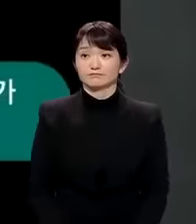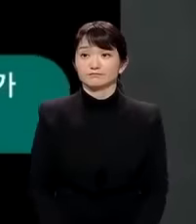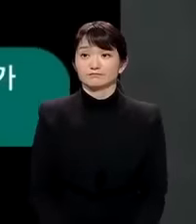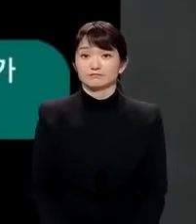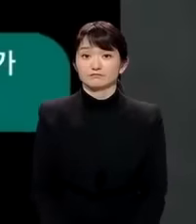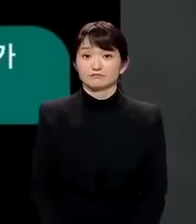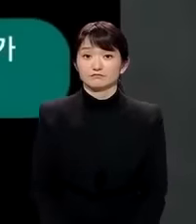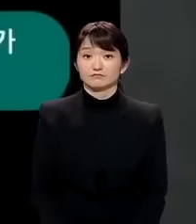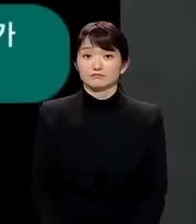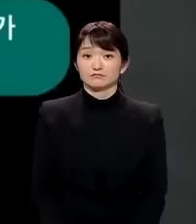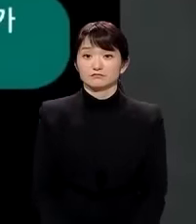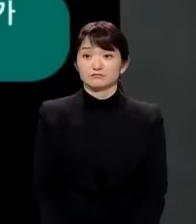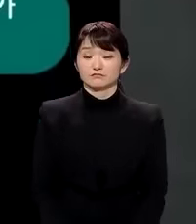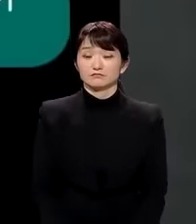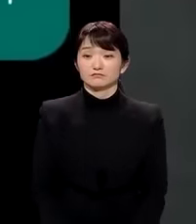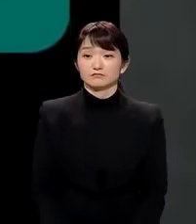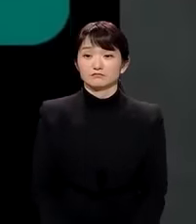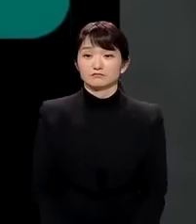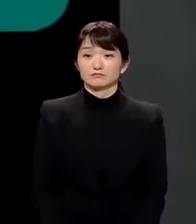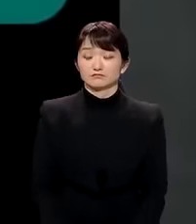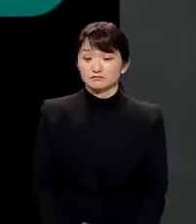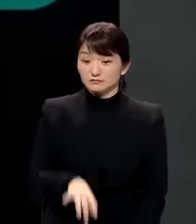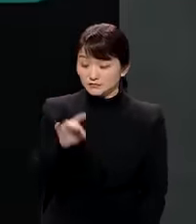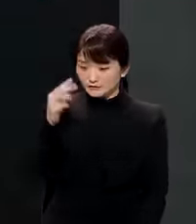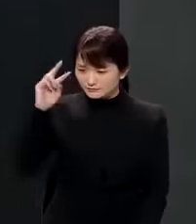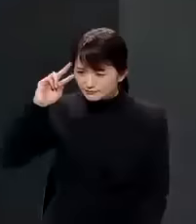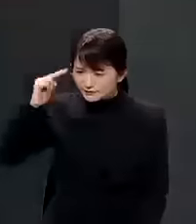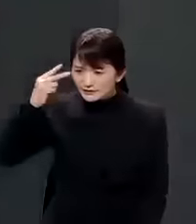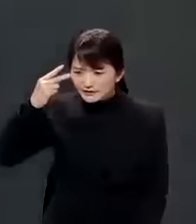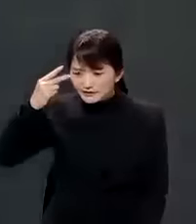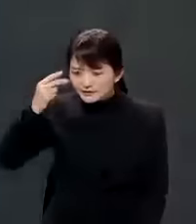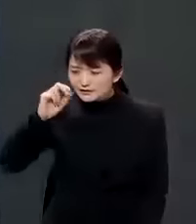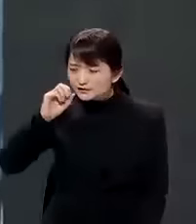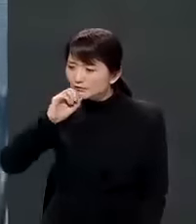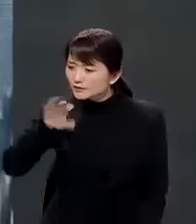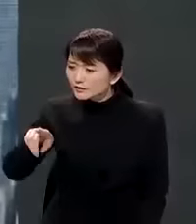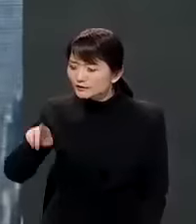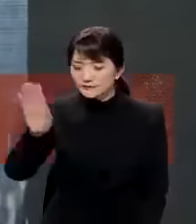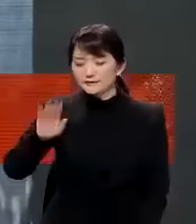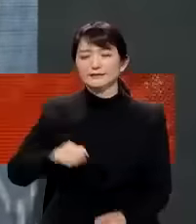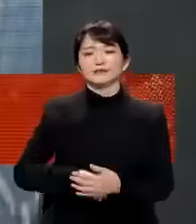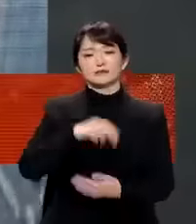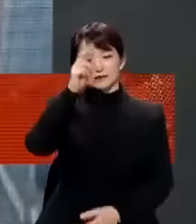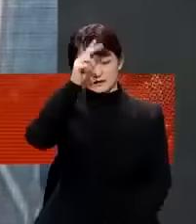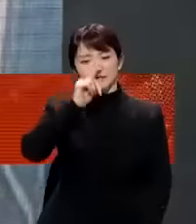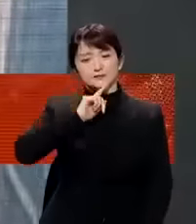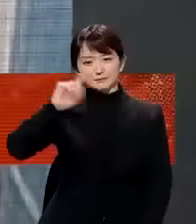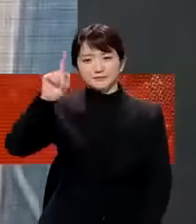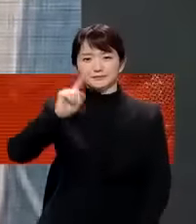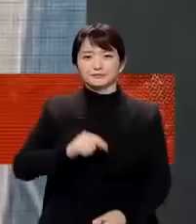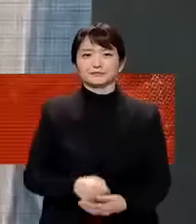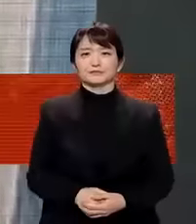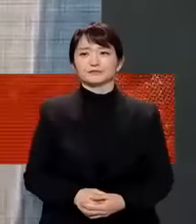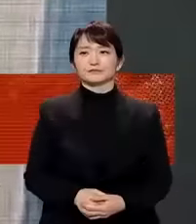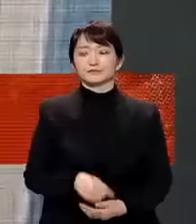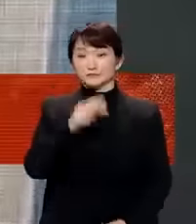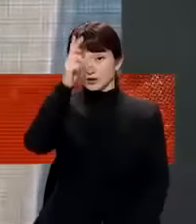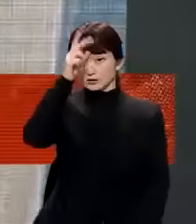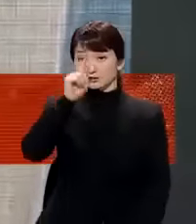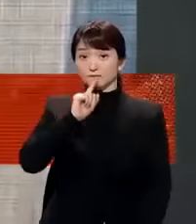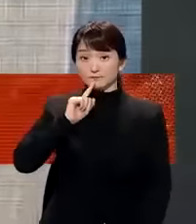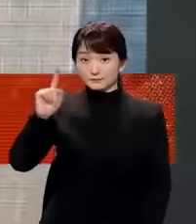얘기했는데도 결국 처음에는 착각 생각했지만 안 되겠다 싶어서 경찰에 신고를 합니다 자 경찰에 신고를